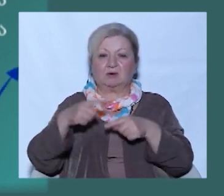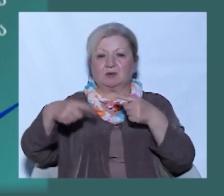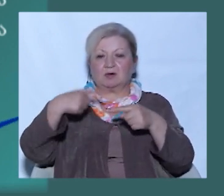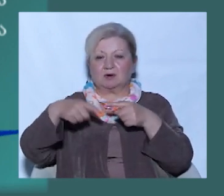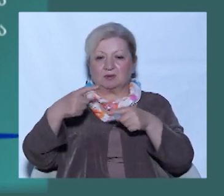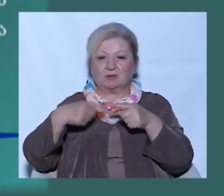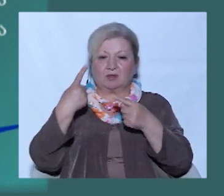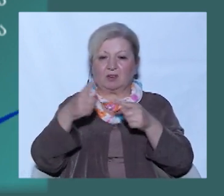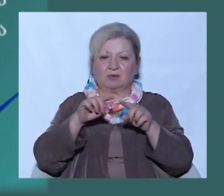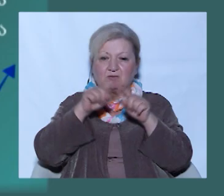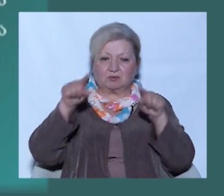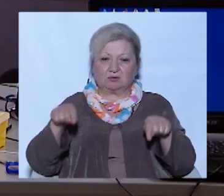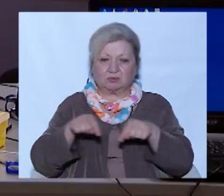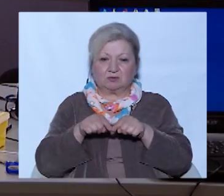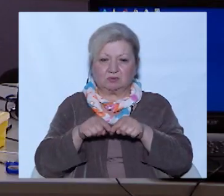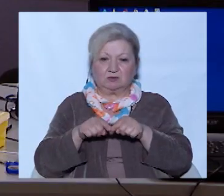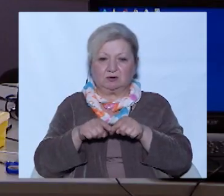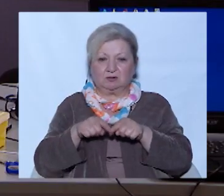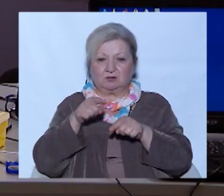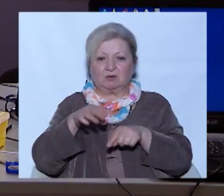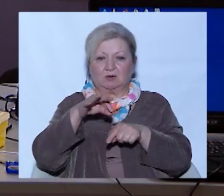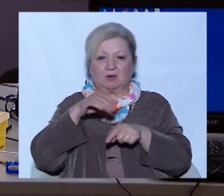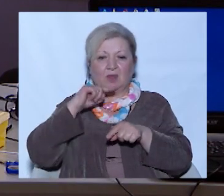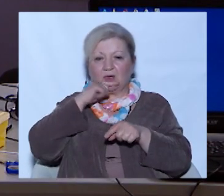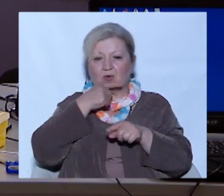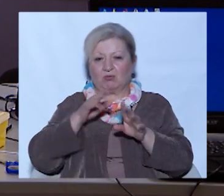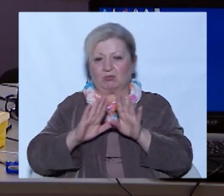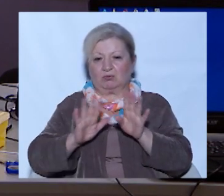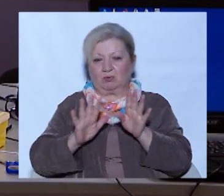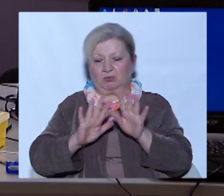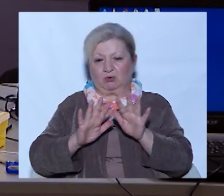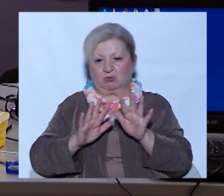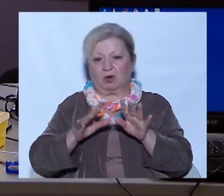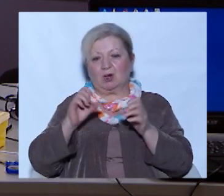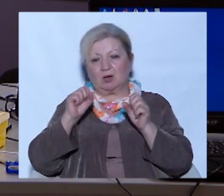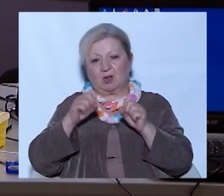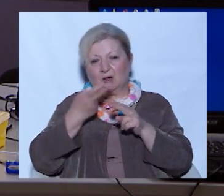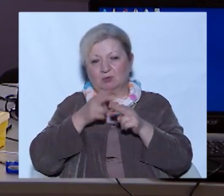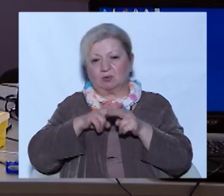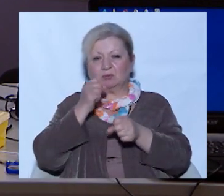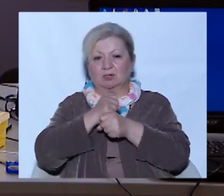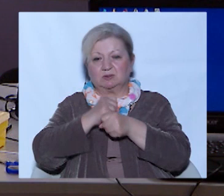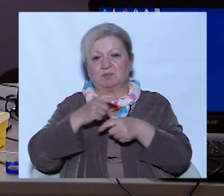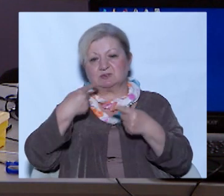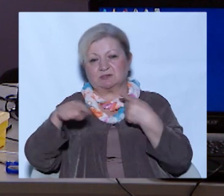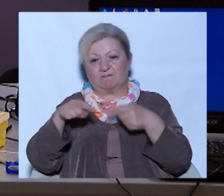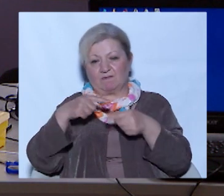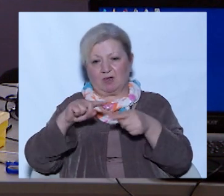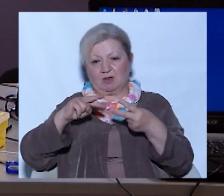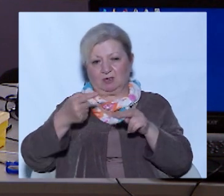მაინც ეს გენერატორები ერთი ჩარჩოთი ასეთი არაეკონომიურია, ამიტომ ცოტა სხვანაირად